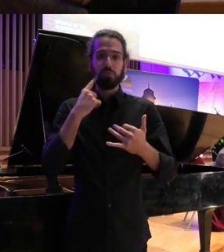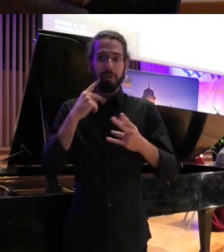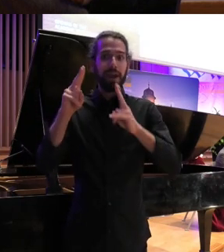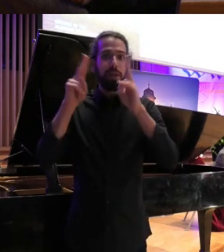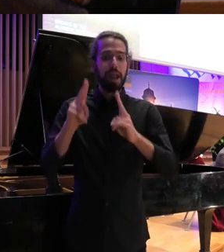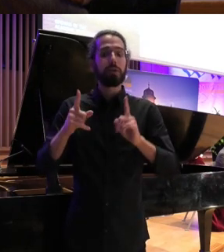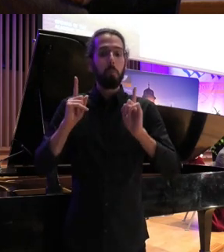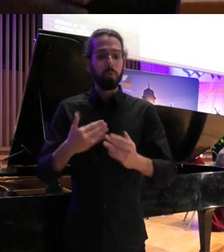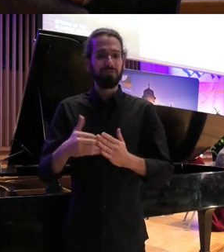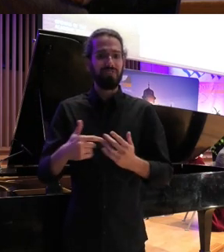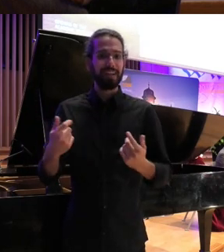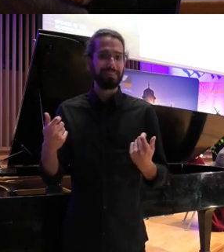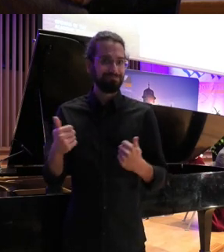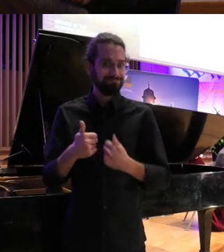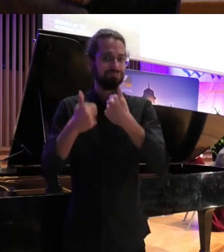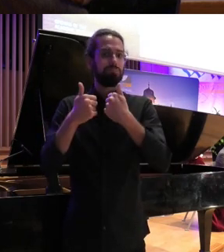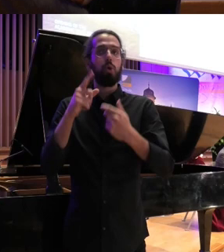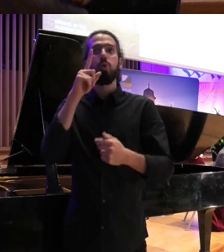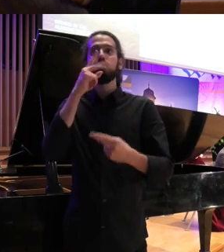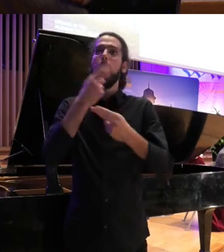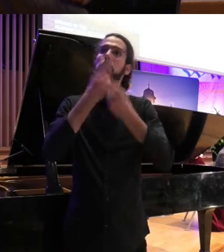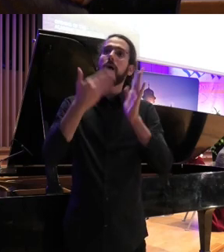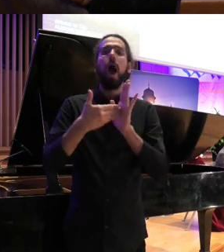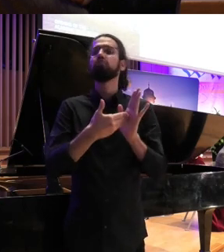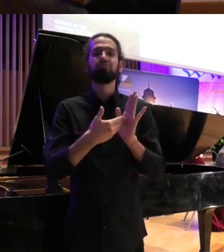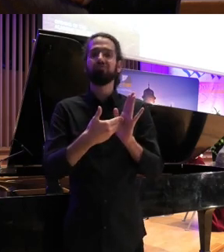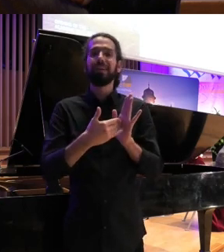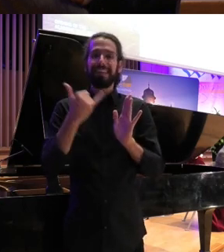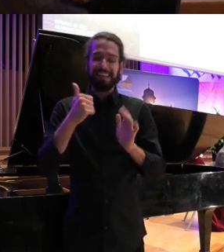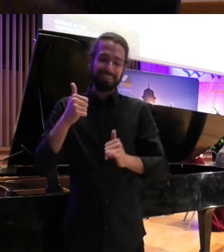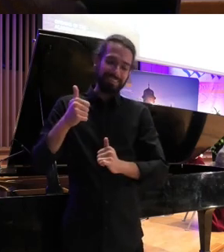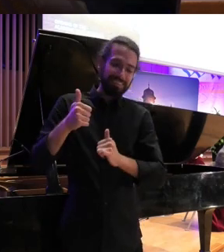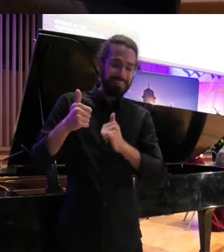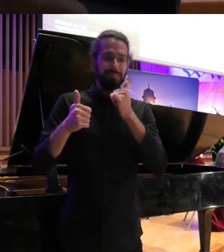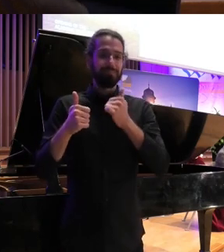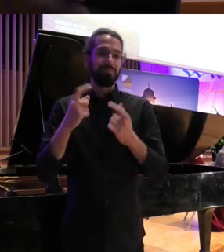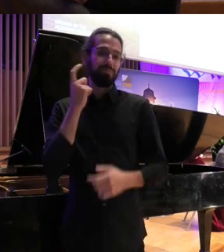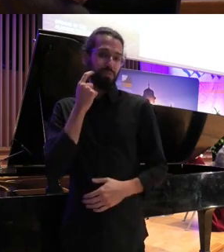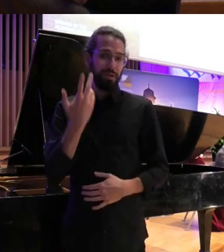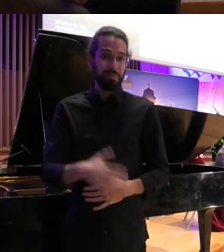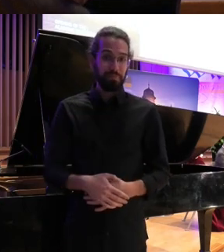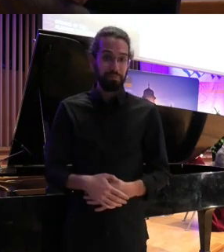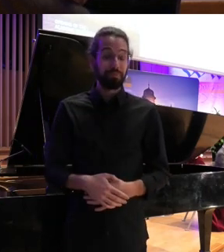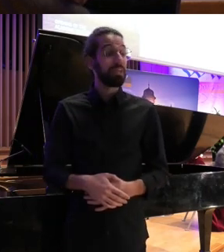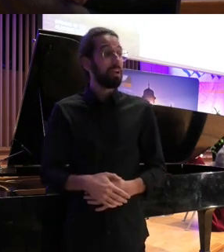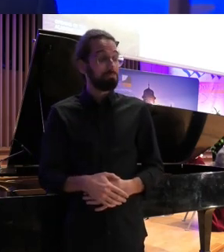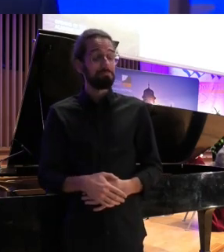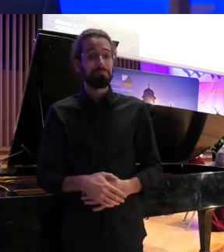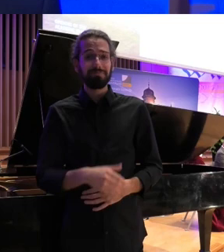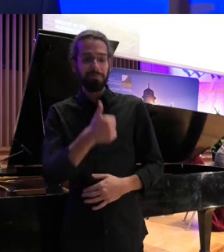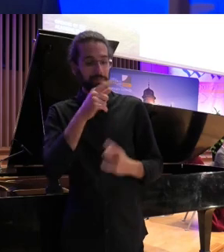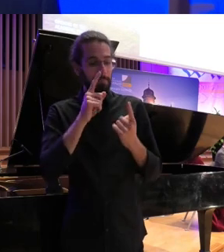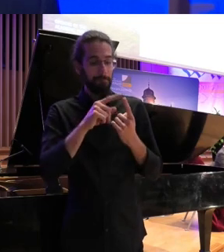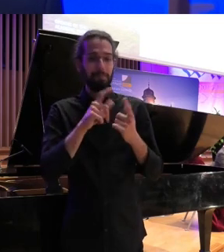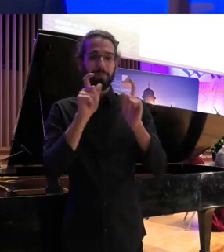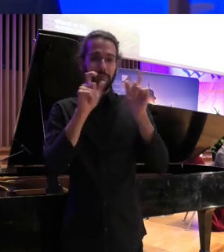behaupten müssen. Also nicht mehr nur sichtbar sein sollten, sondern behaupten müssen. Okay, eine Sache, über die ich auch noch mit Ihnen sprechen